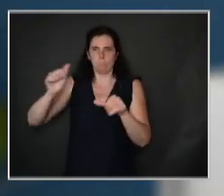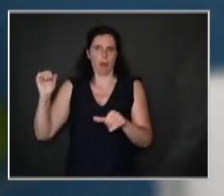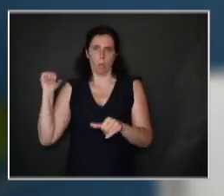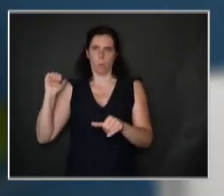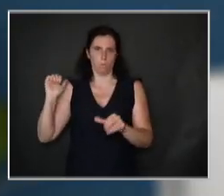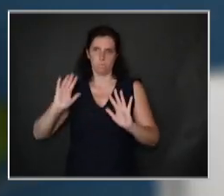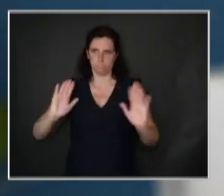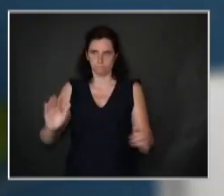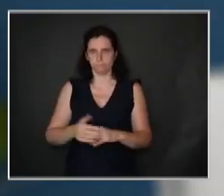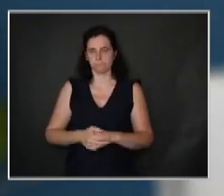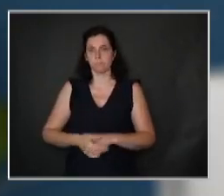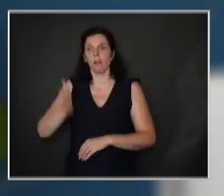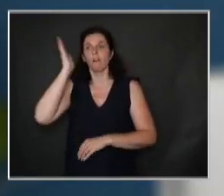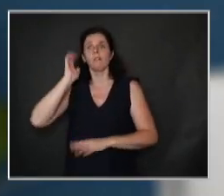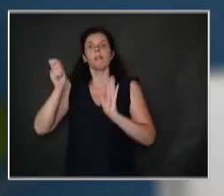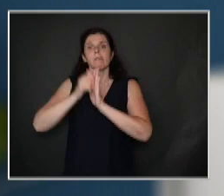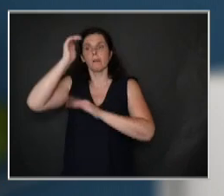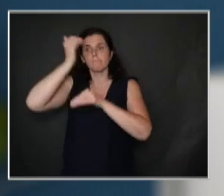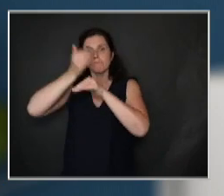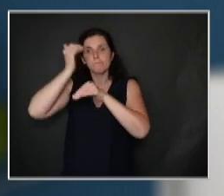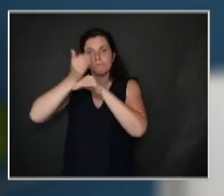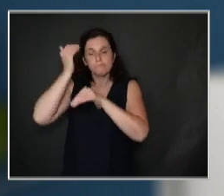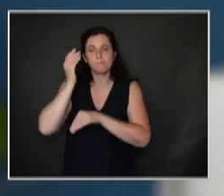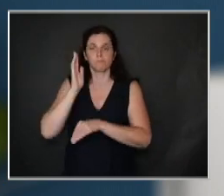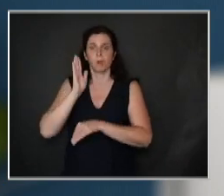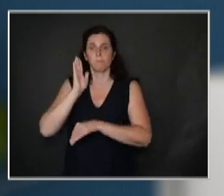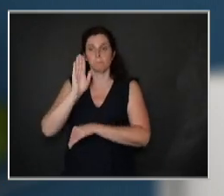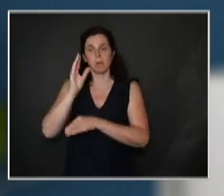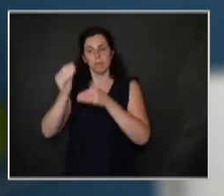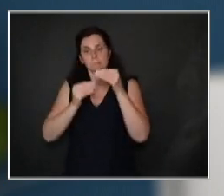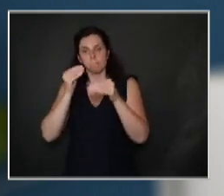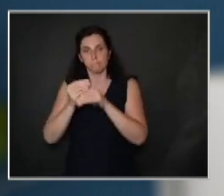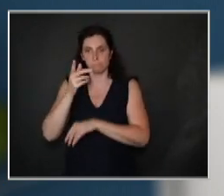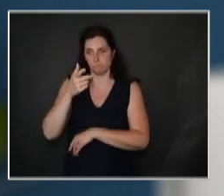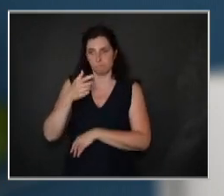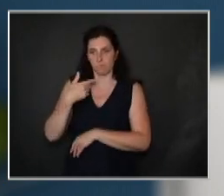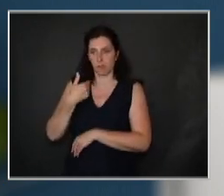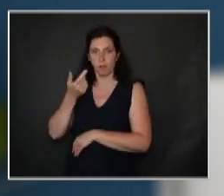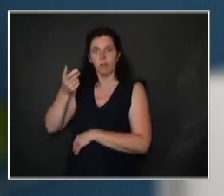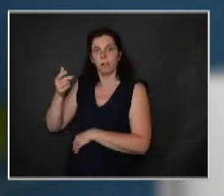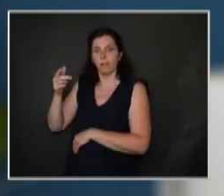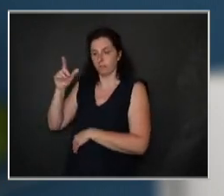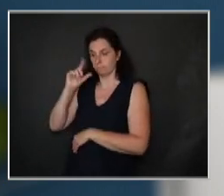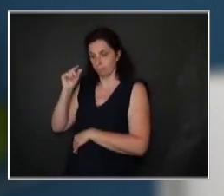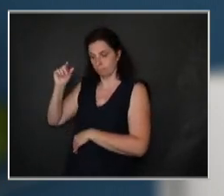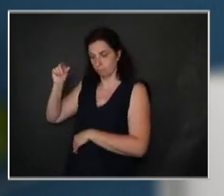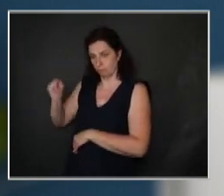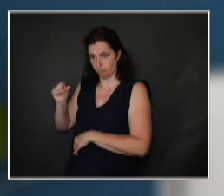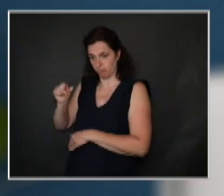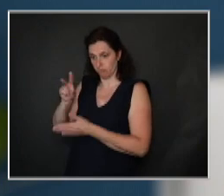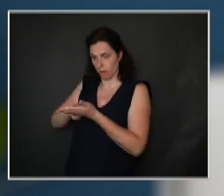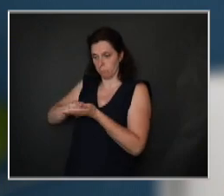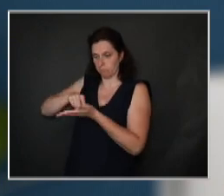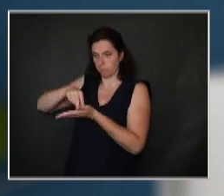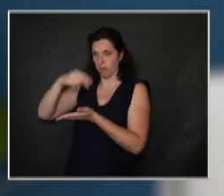pensée médiévale sur l'ordre du monde disait « L'animal marche à quatre pattes, la tête vers la